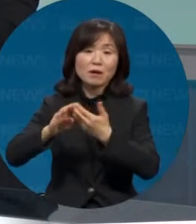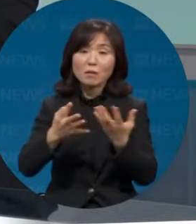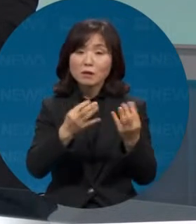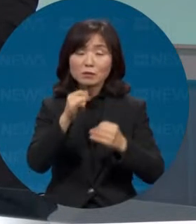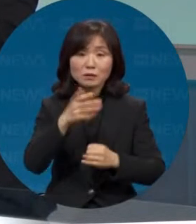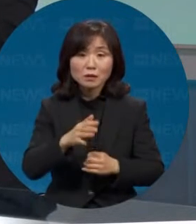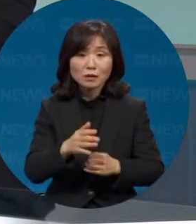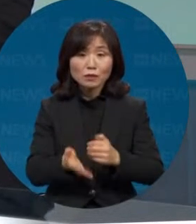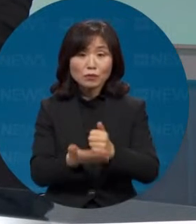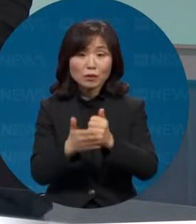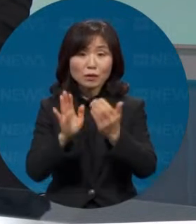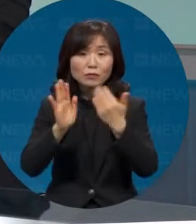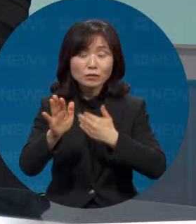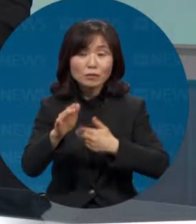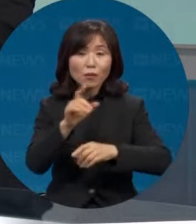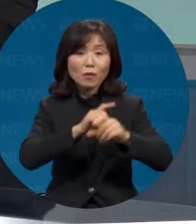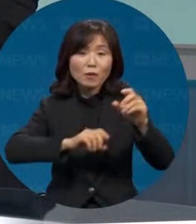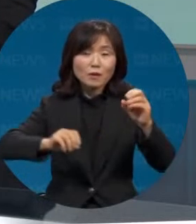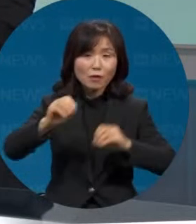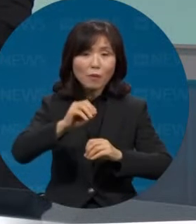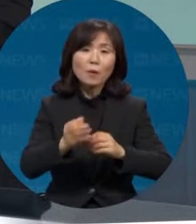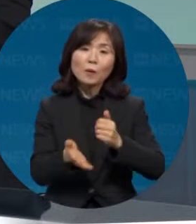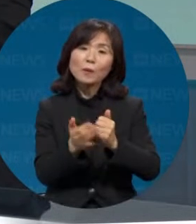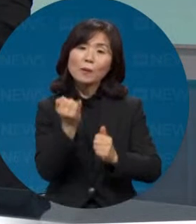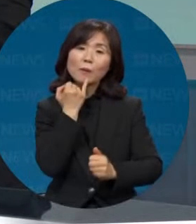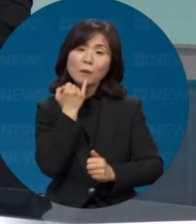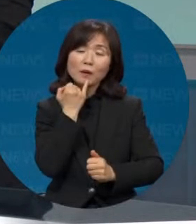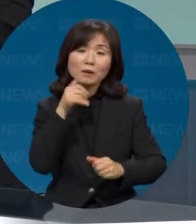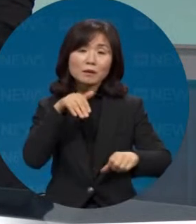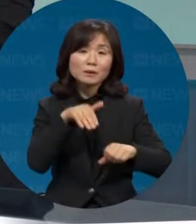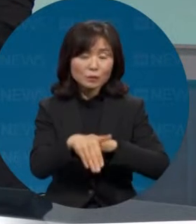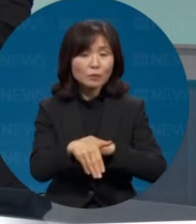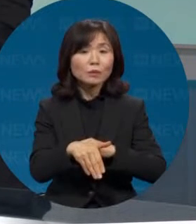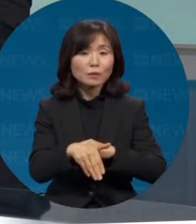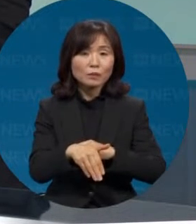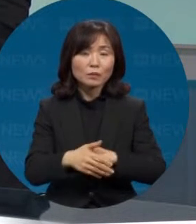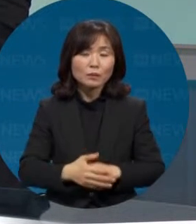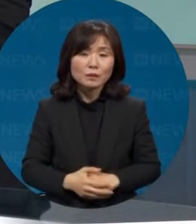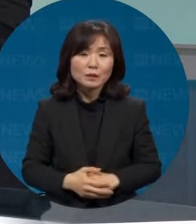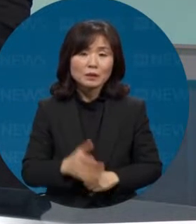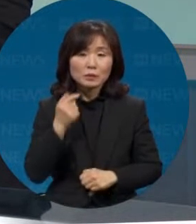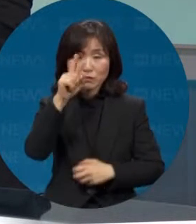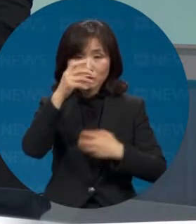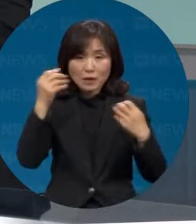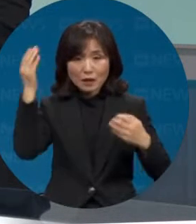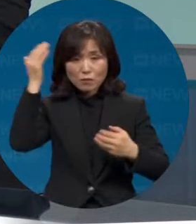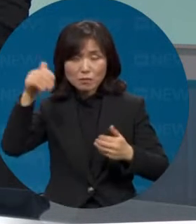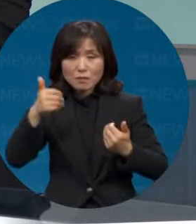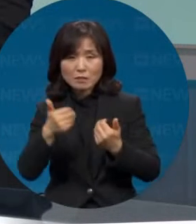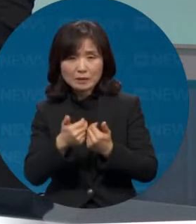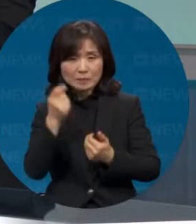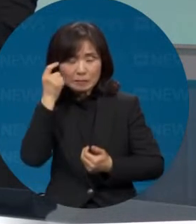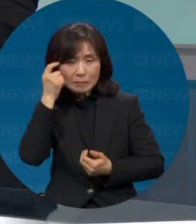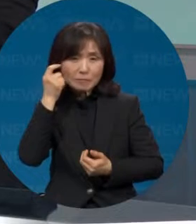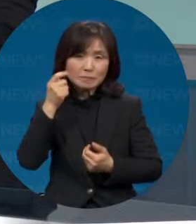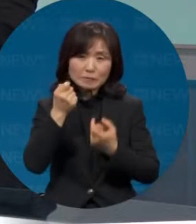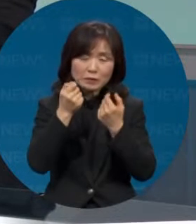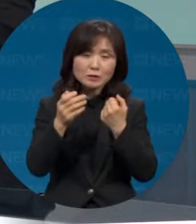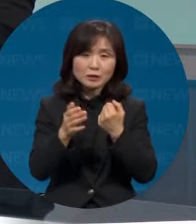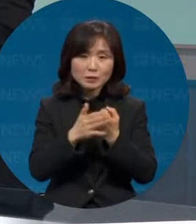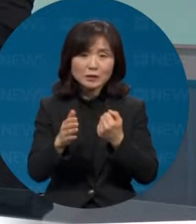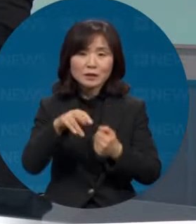나니까 요런 훨씬 더 강경애 증거를 맞습니다 예초 일본 정부는 한국의 반발을 고려해서 사도 광산의 추천해